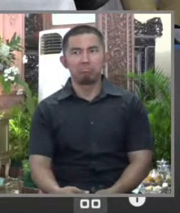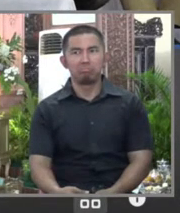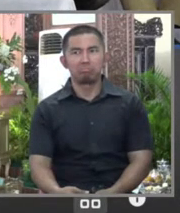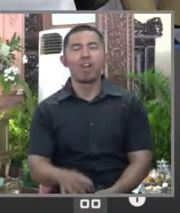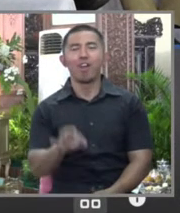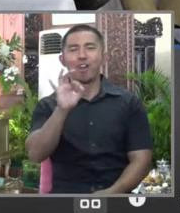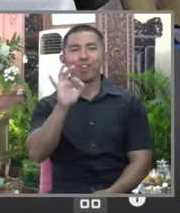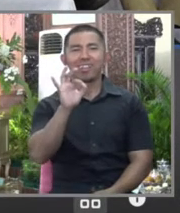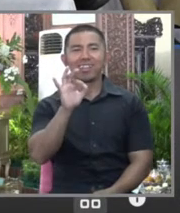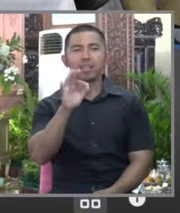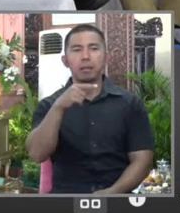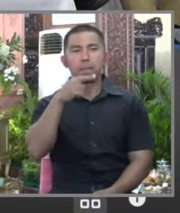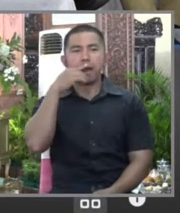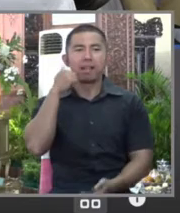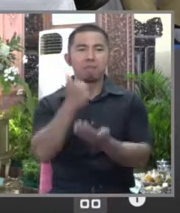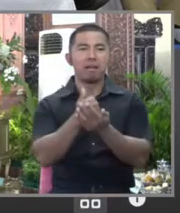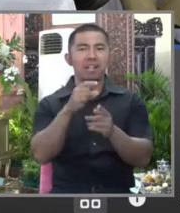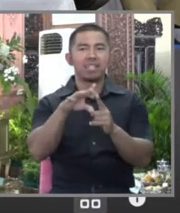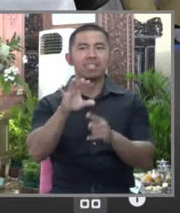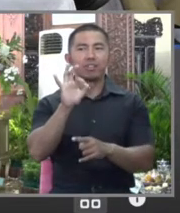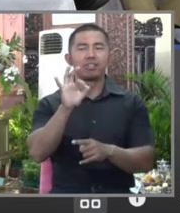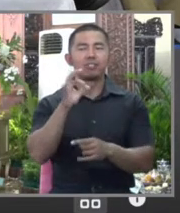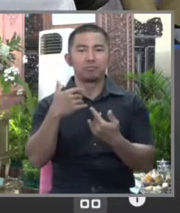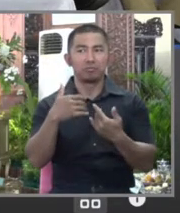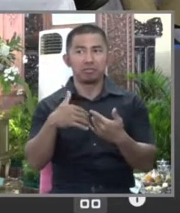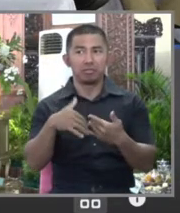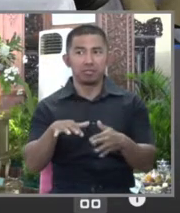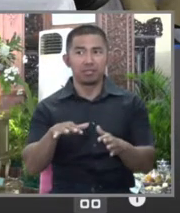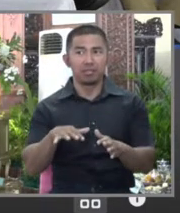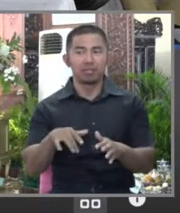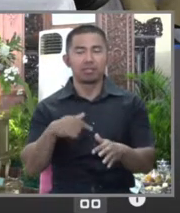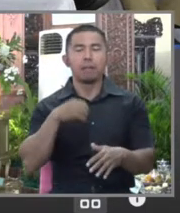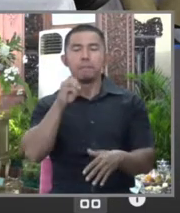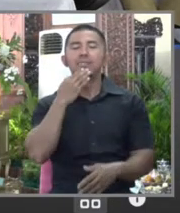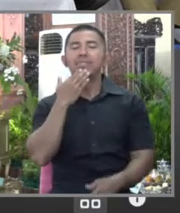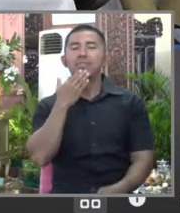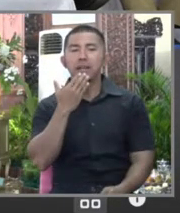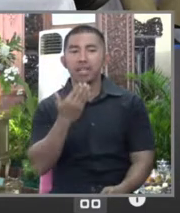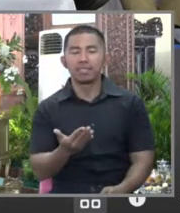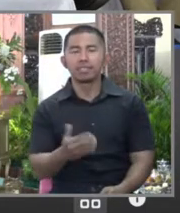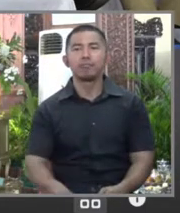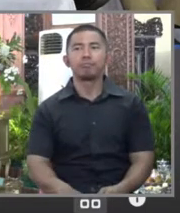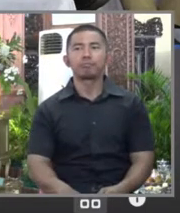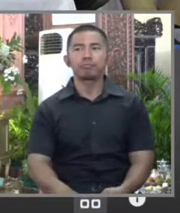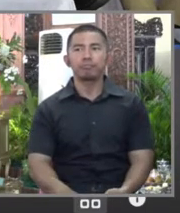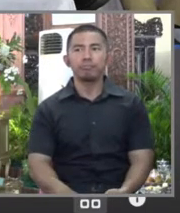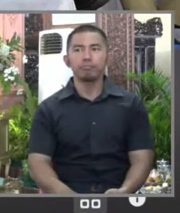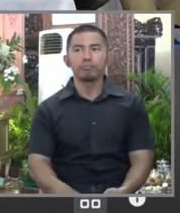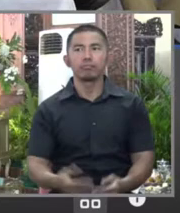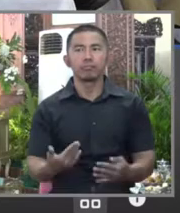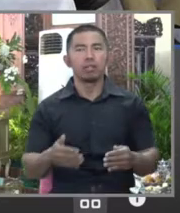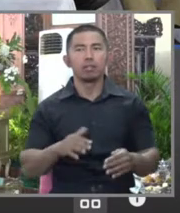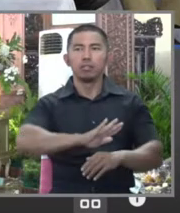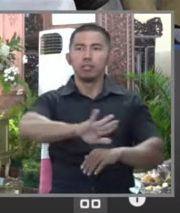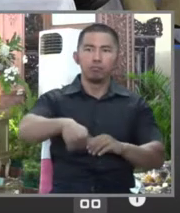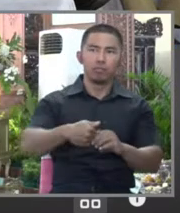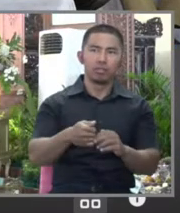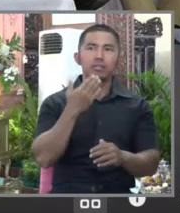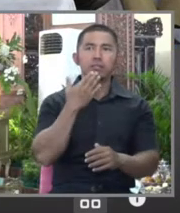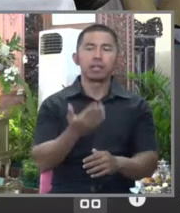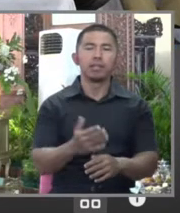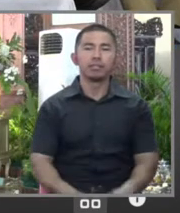Nggih, Pak Kades. Nggih. Siap, saya matur. Menyampaikan terima kasih. Nggih. Ya, atas semuanya. Nggih, sami-sami,